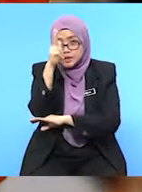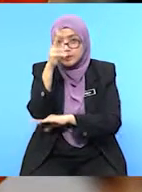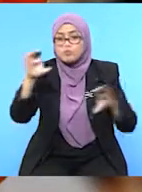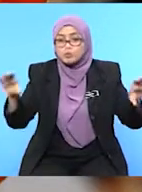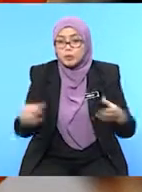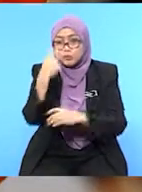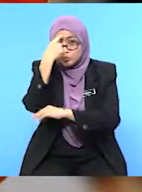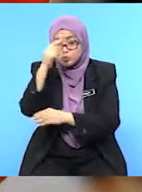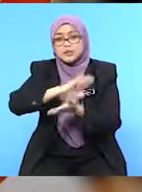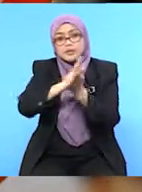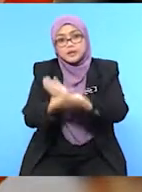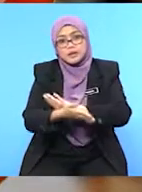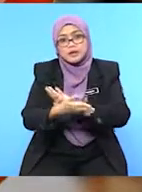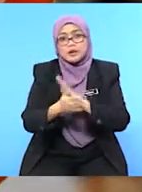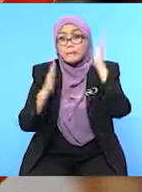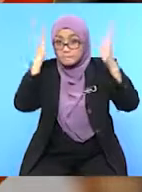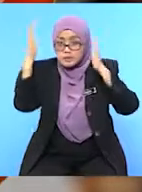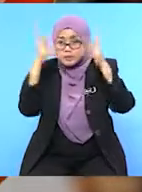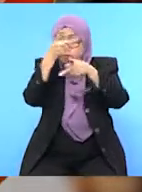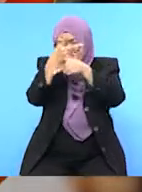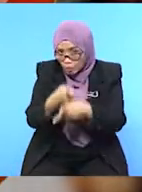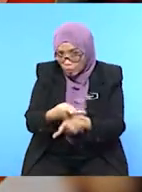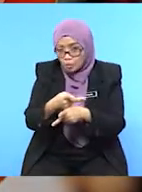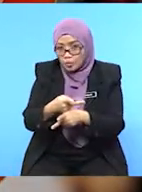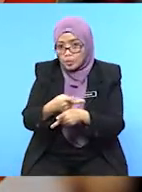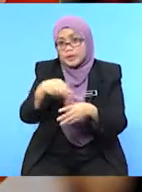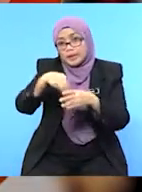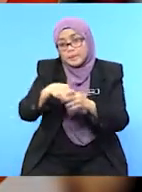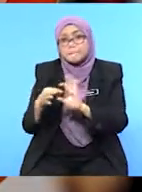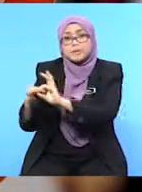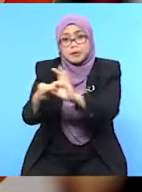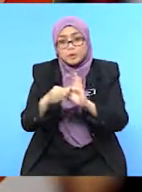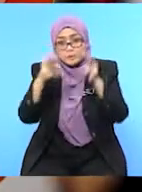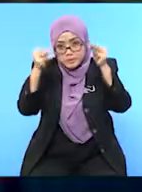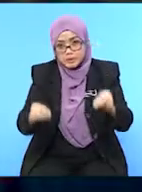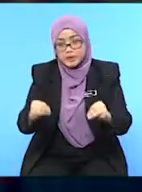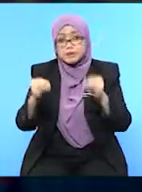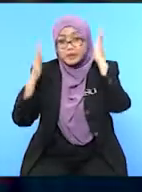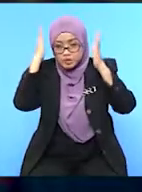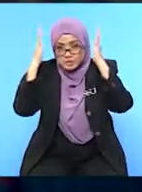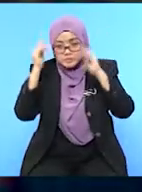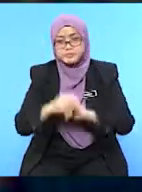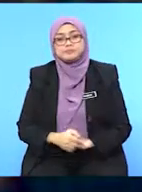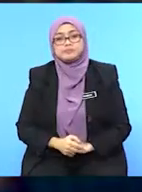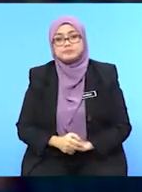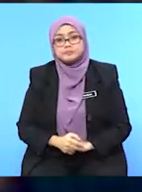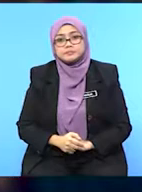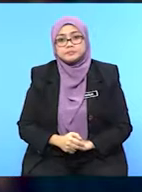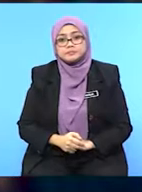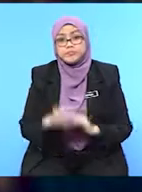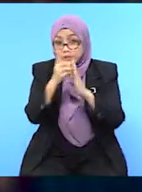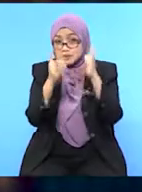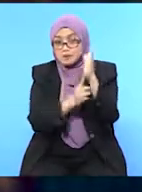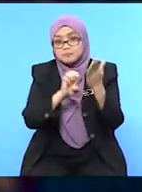dia beban dengan cemburu seindah baita dengan pernyataan ini Terima kasih dari pertanyaan klasik yang